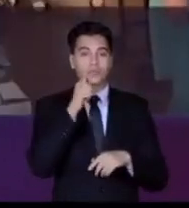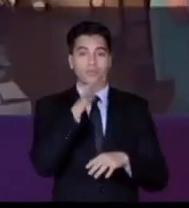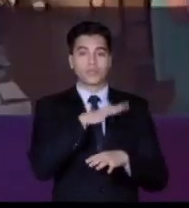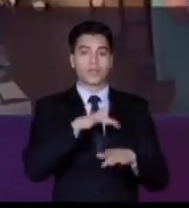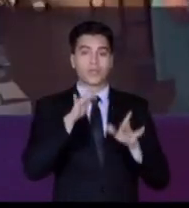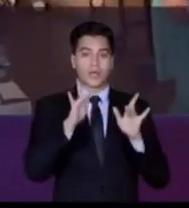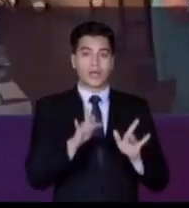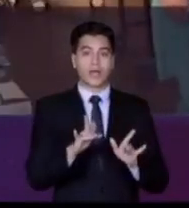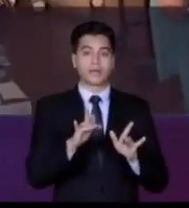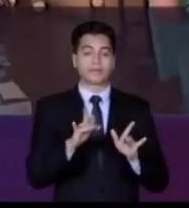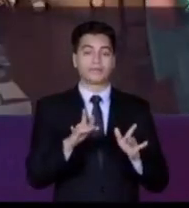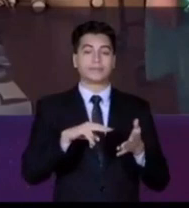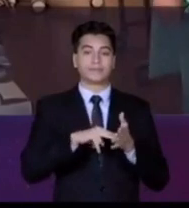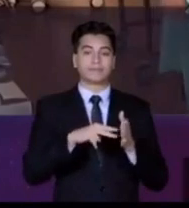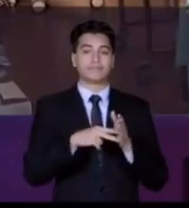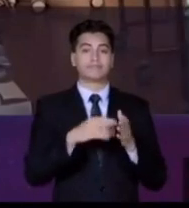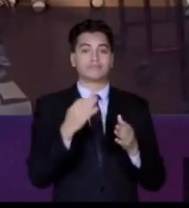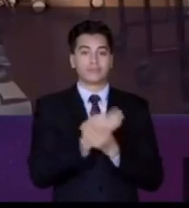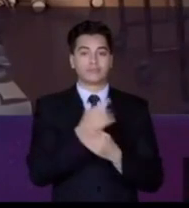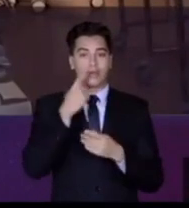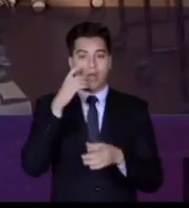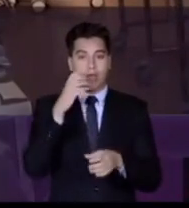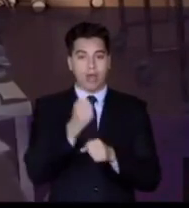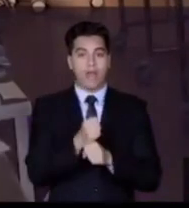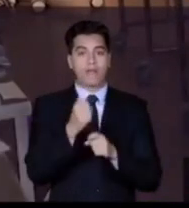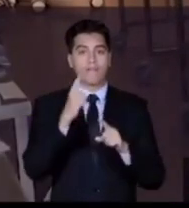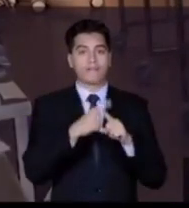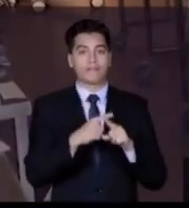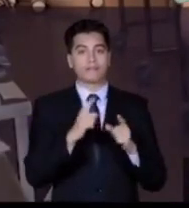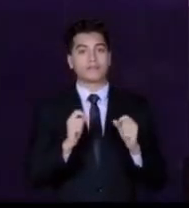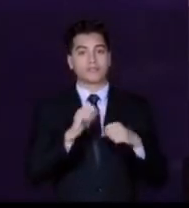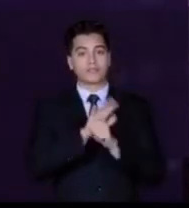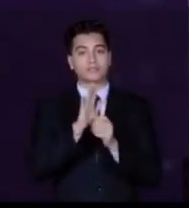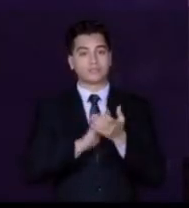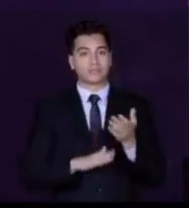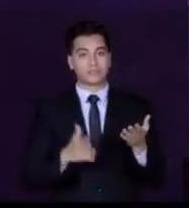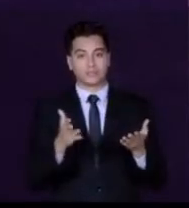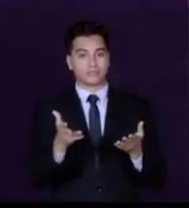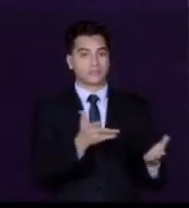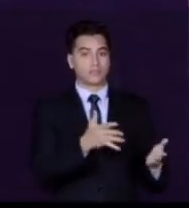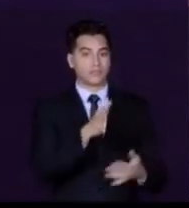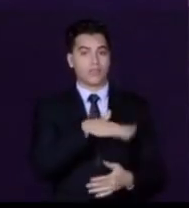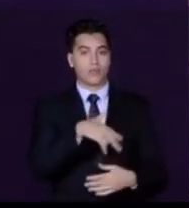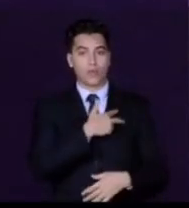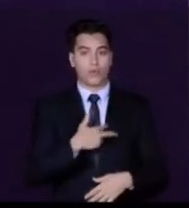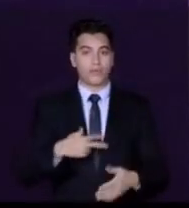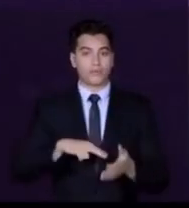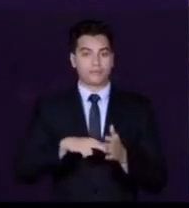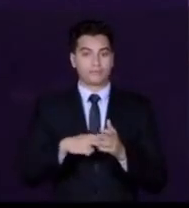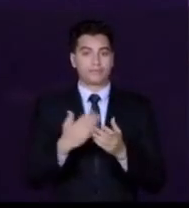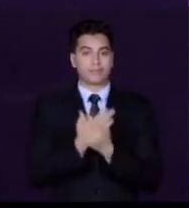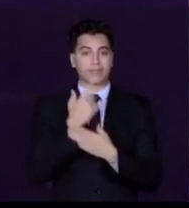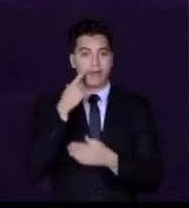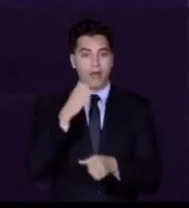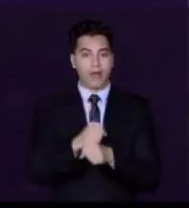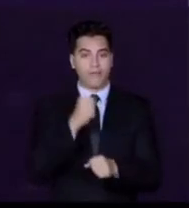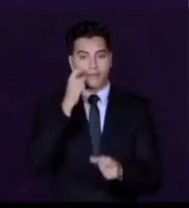إقليم هوباي الهوان اللي طلع منه كورونا فيروس، وطبعا الحكومة بعتت طيارة